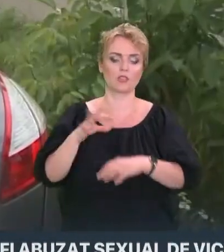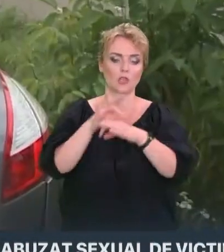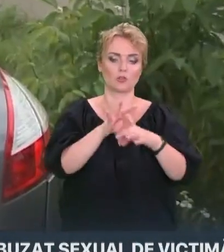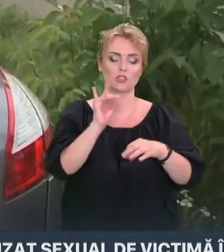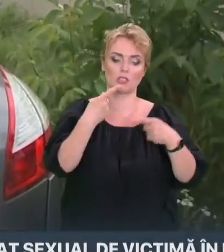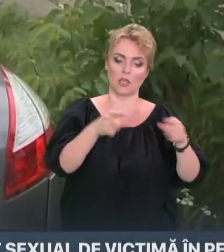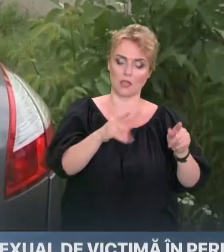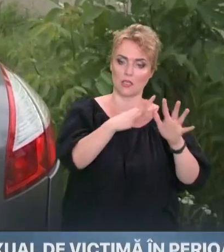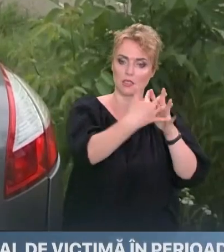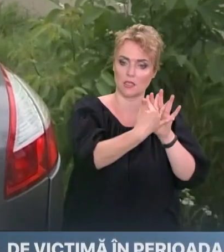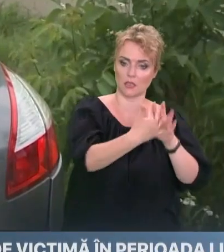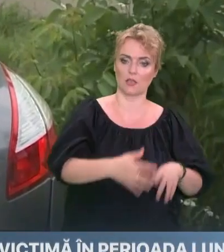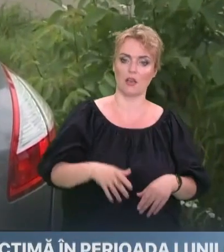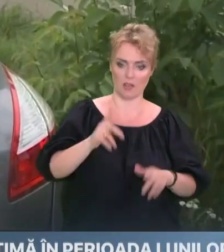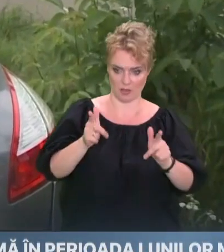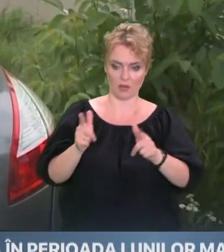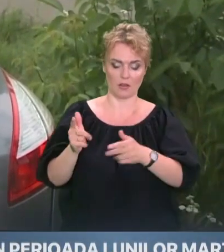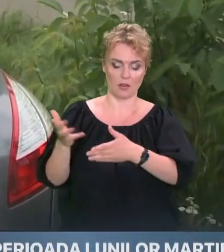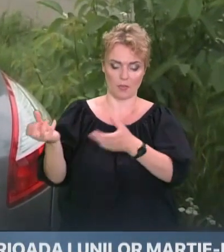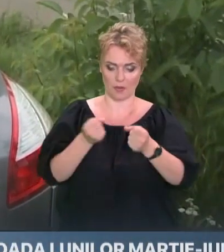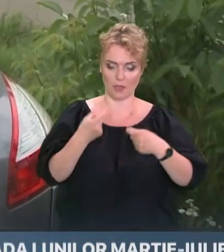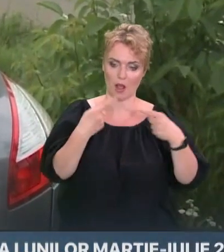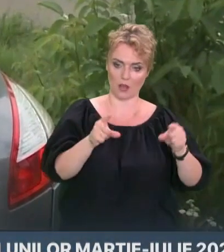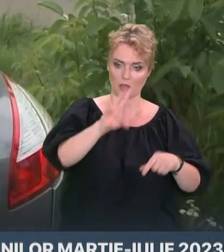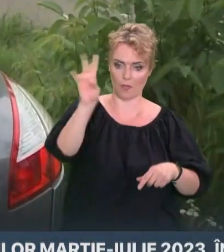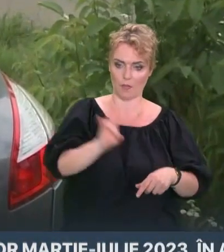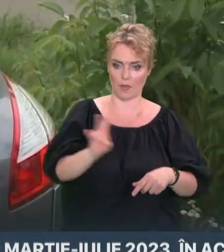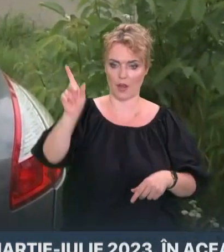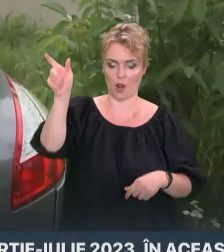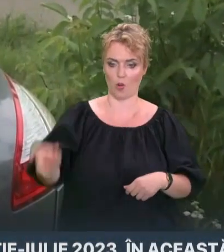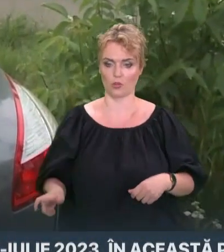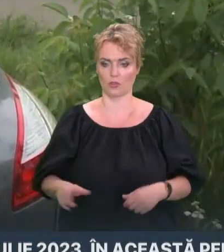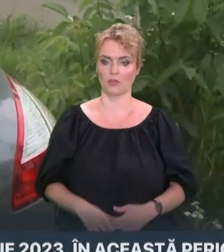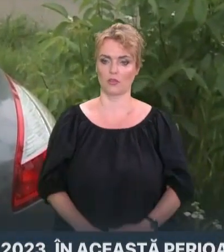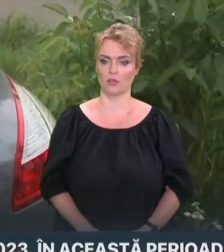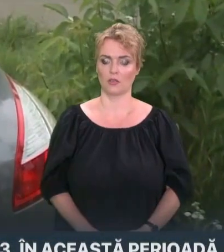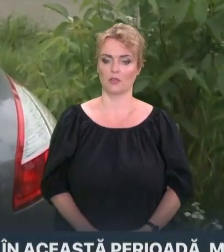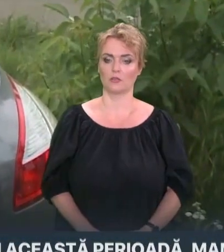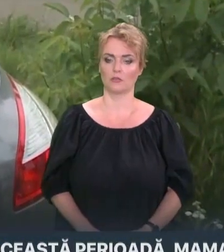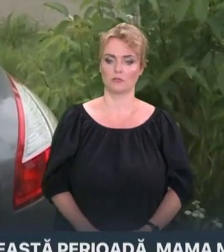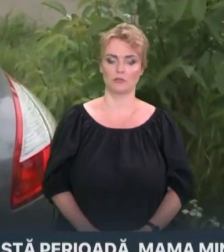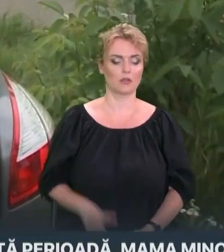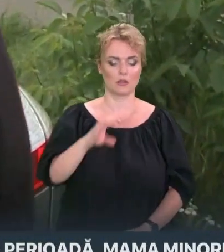Trebuie să primi noul preot în biserică? Doar să dea cadelnița numai.